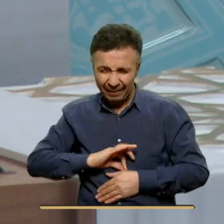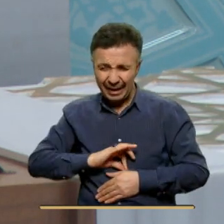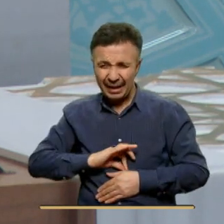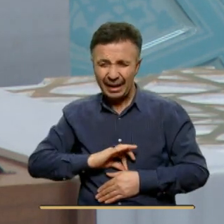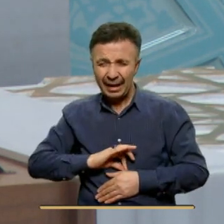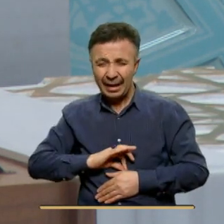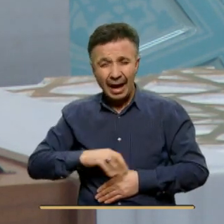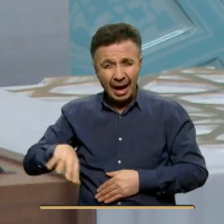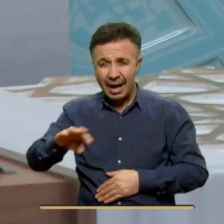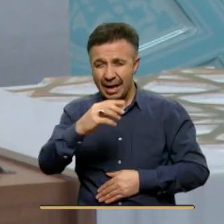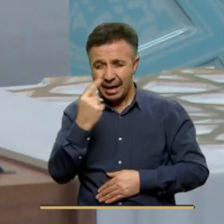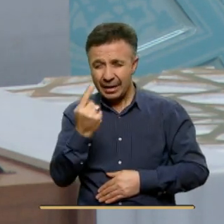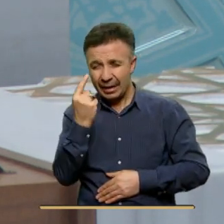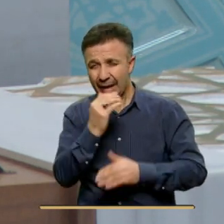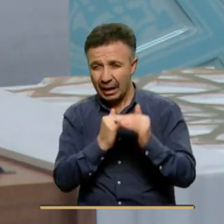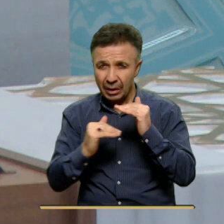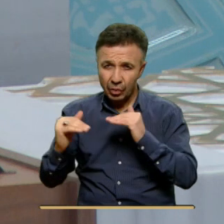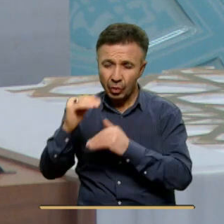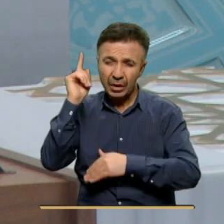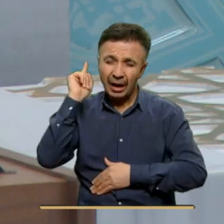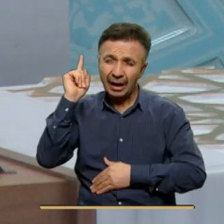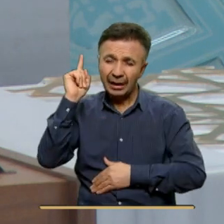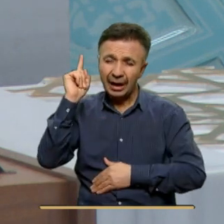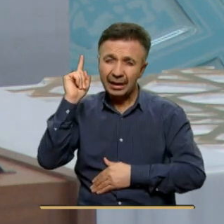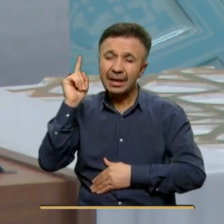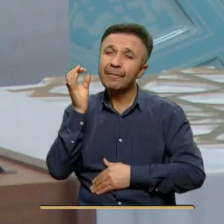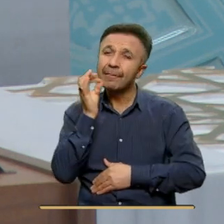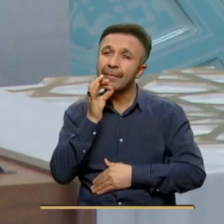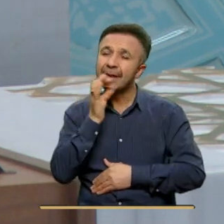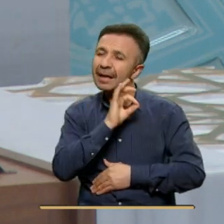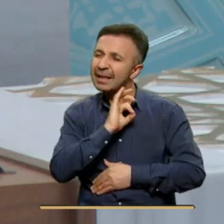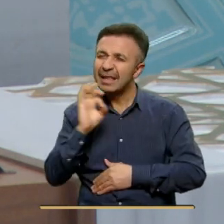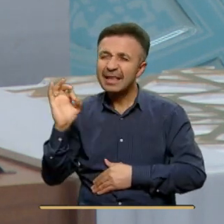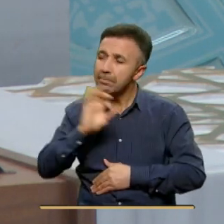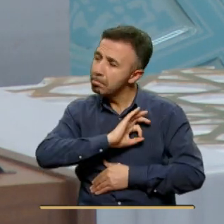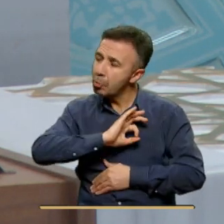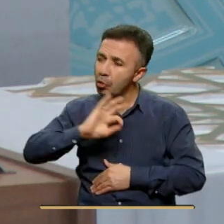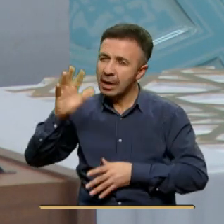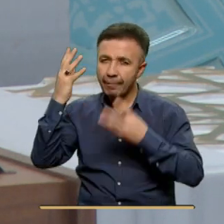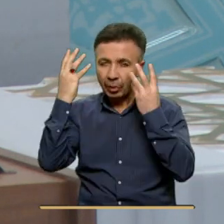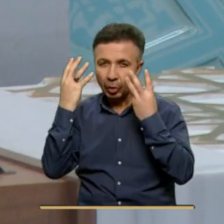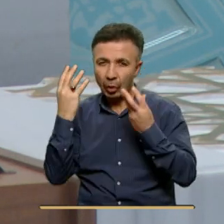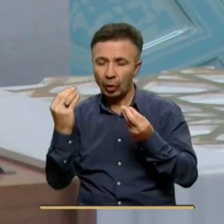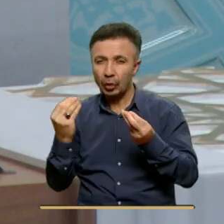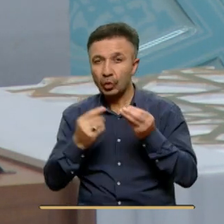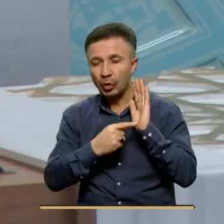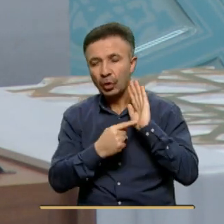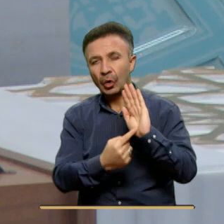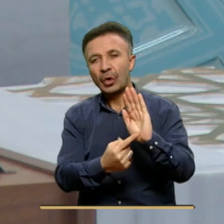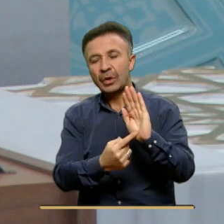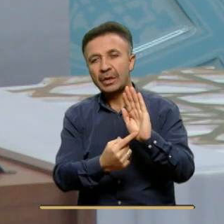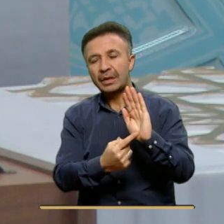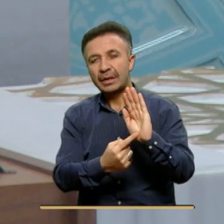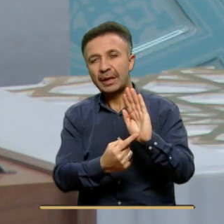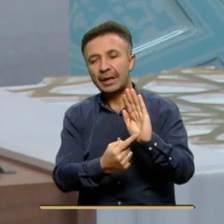Yüce Allah'ın benzersiz ve mükemmel oluşunu gösteren en büyük kanıttır.